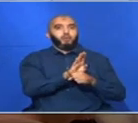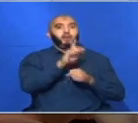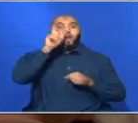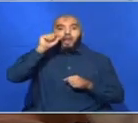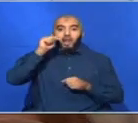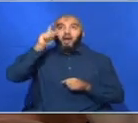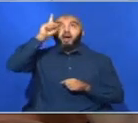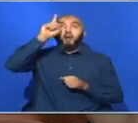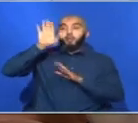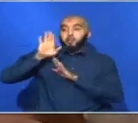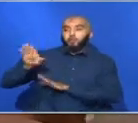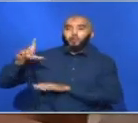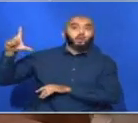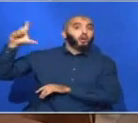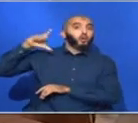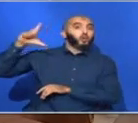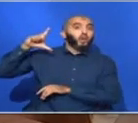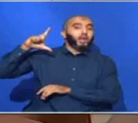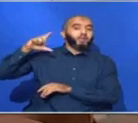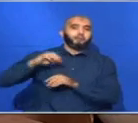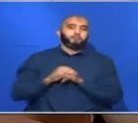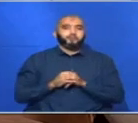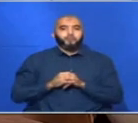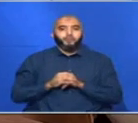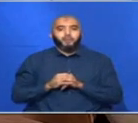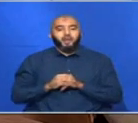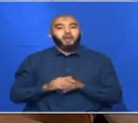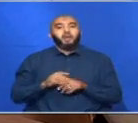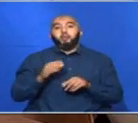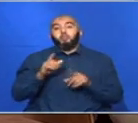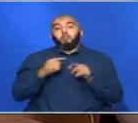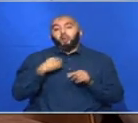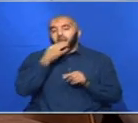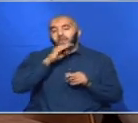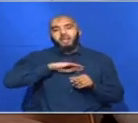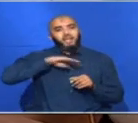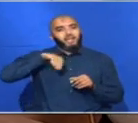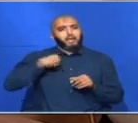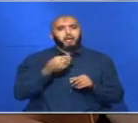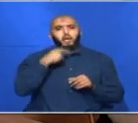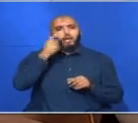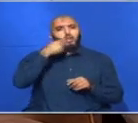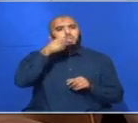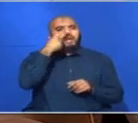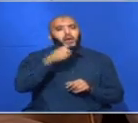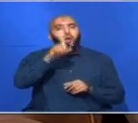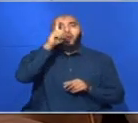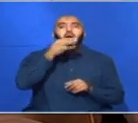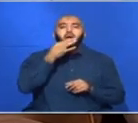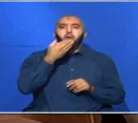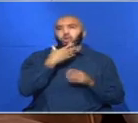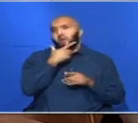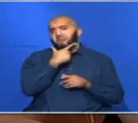ظل الا ظله ولعلي اختم بافضل ذكر واسهل ذكر نقوله